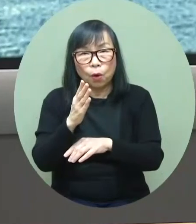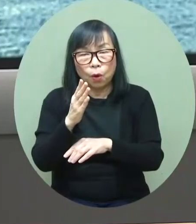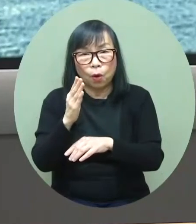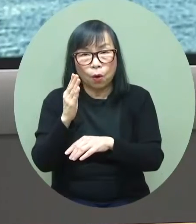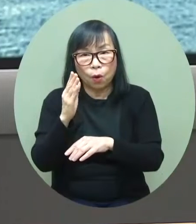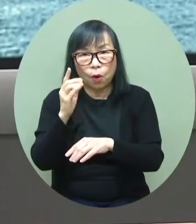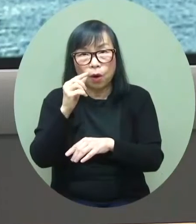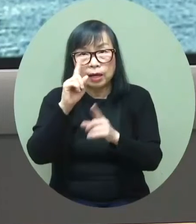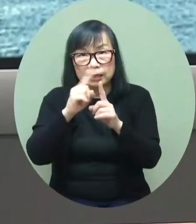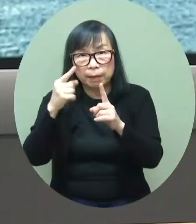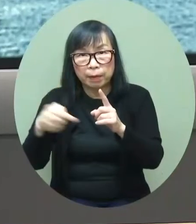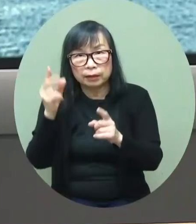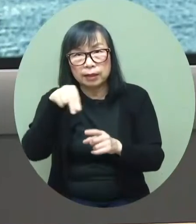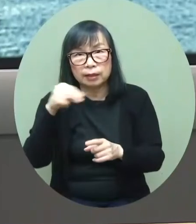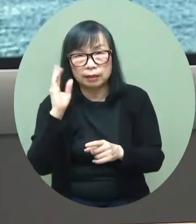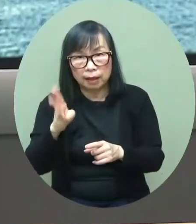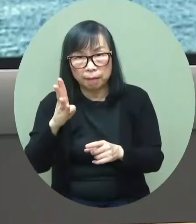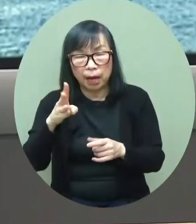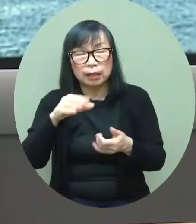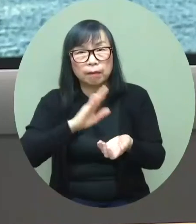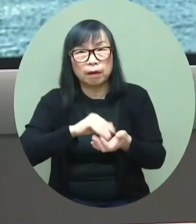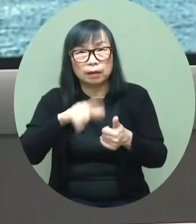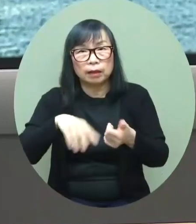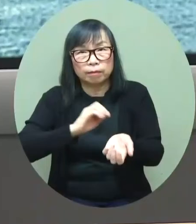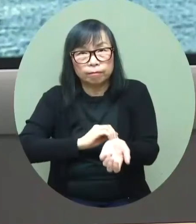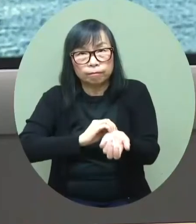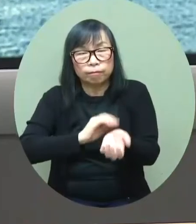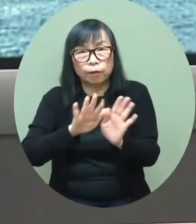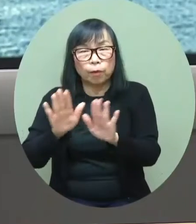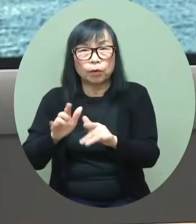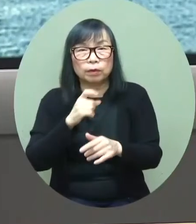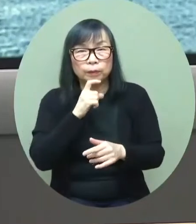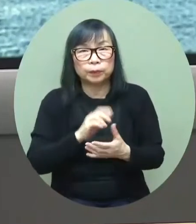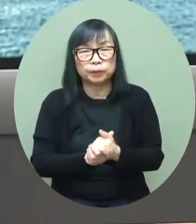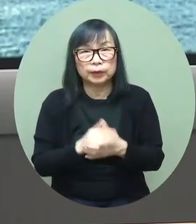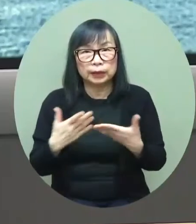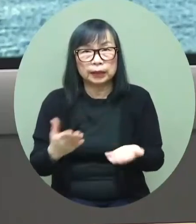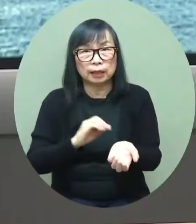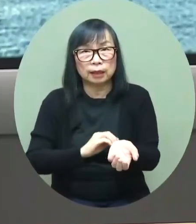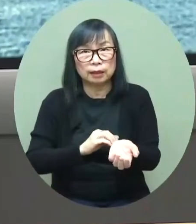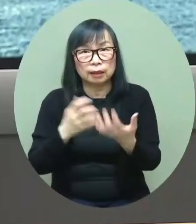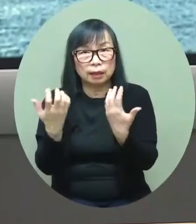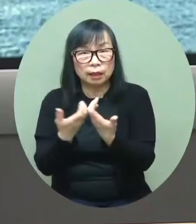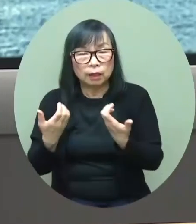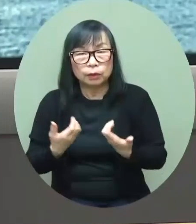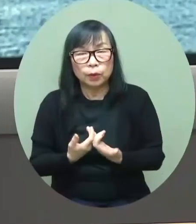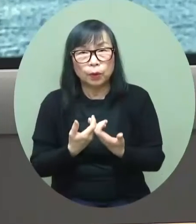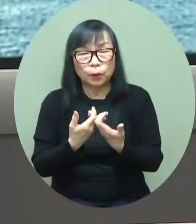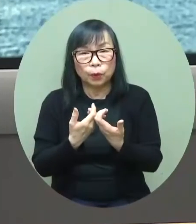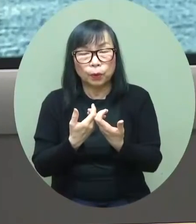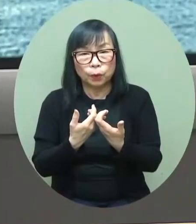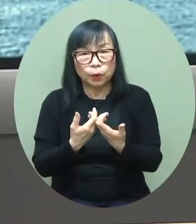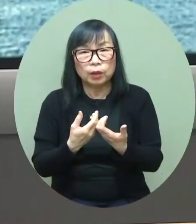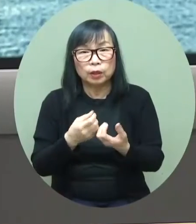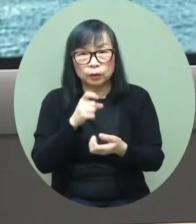過咗呢個117,400人次咧係提供個診症服務嘅。 現時個診症名額咧，都係有